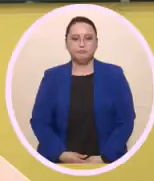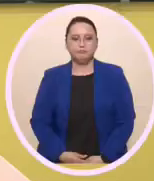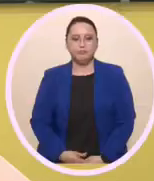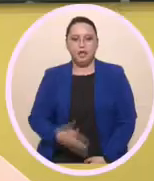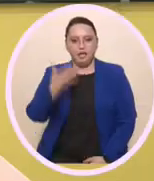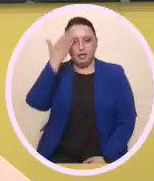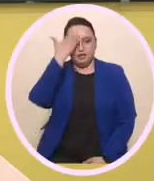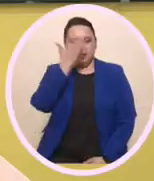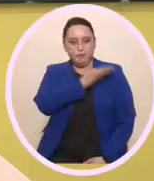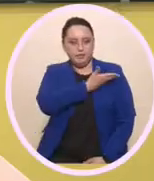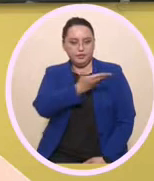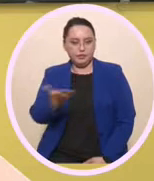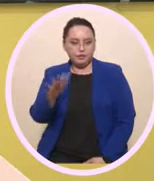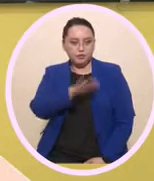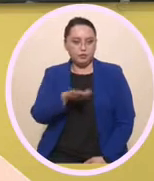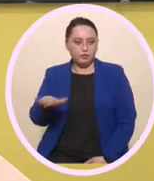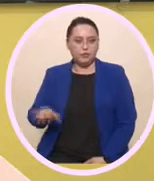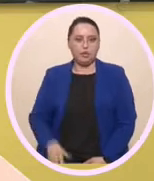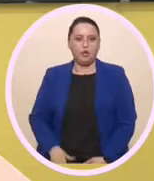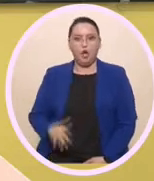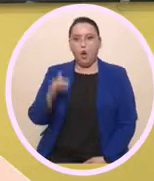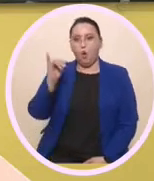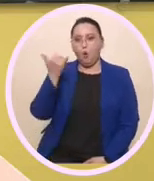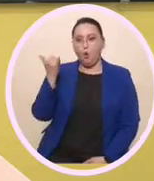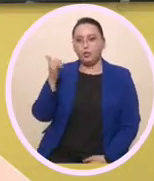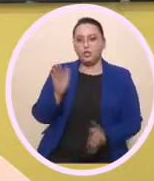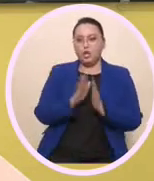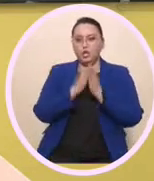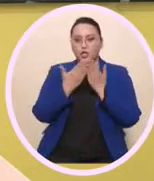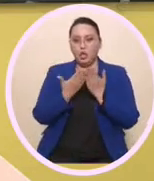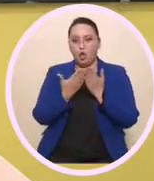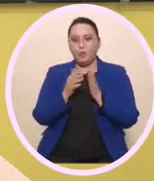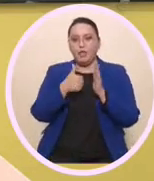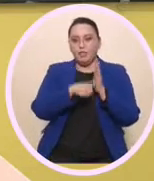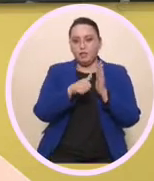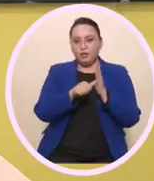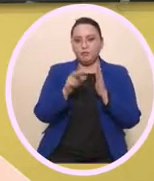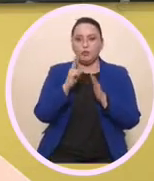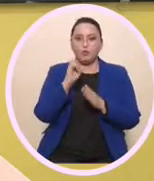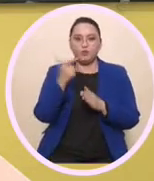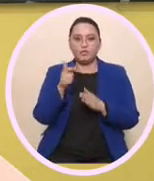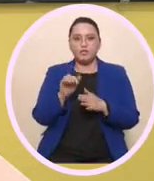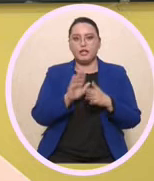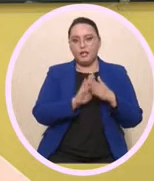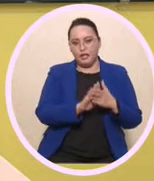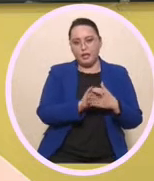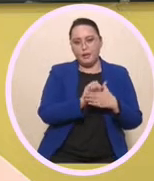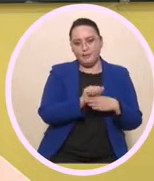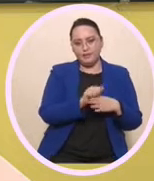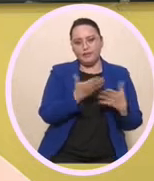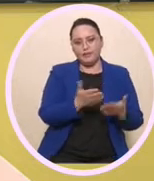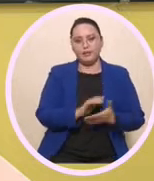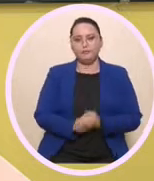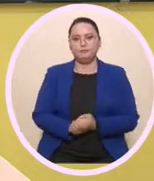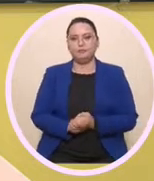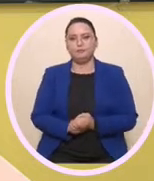Сайн байцгаана уу хүүхдүүд ээ. Уран зохиолын ном дэвтэр үзгээ бэлдээд цэнхэр дэлгэцийнхаа өмнө суугаарай. Сурах бичгийнхээ 94-р